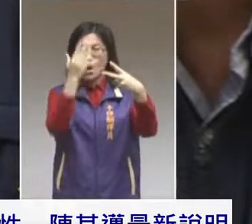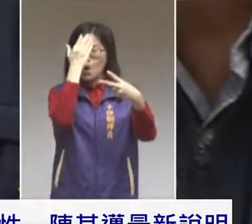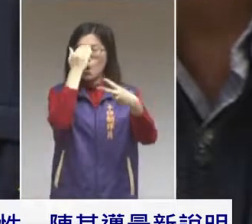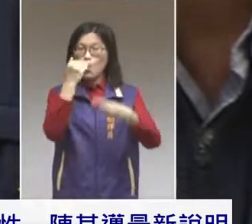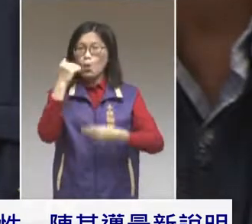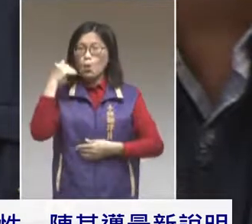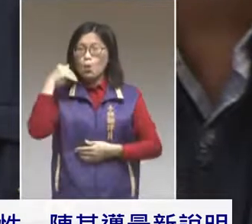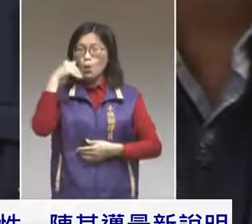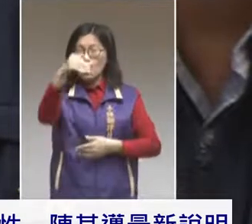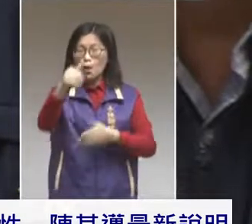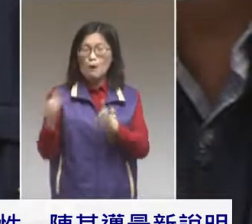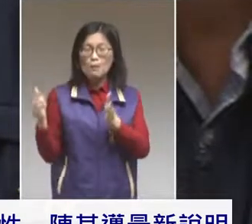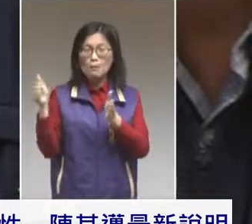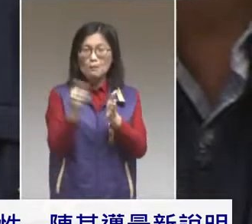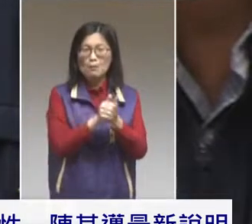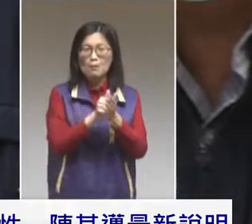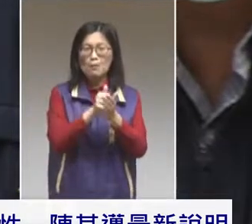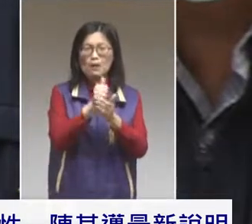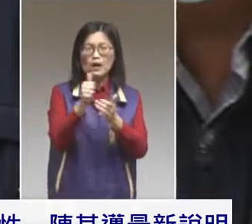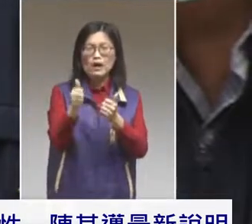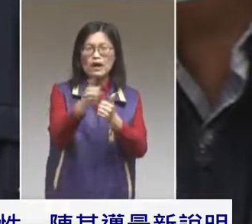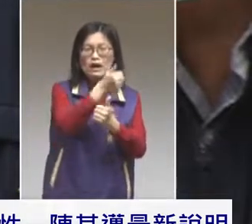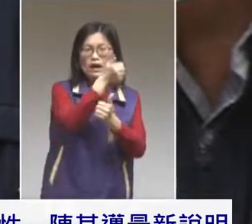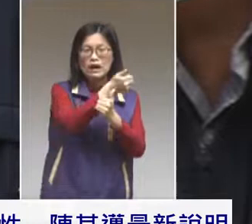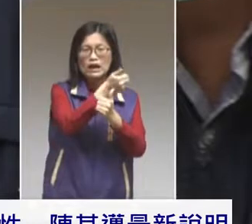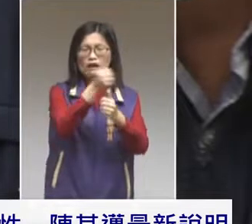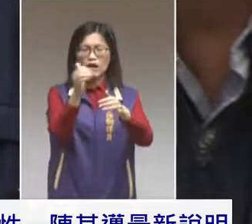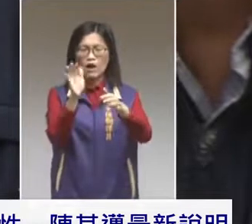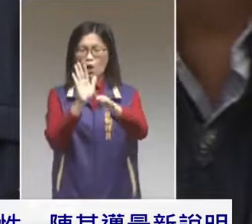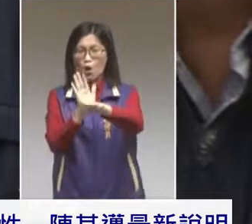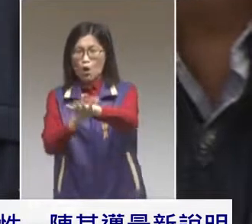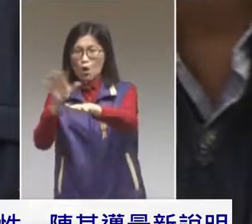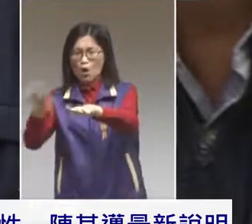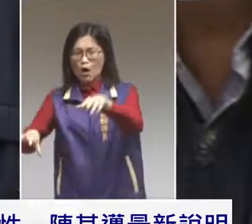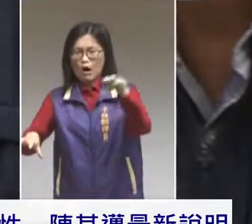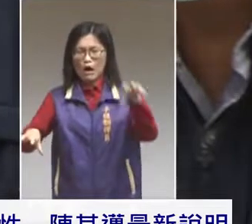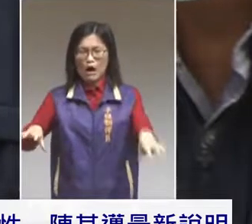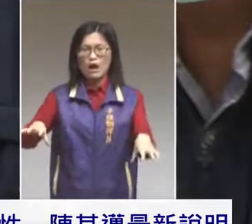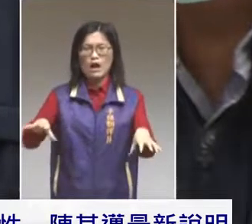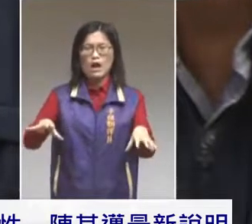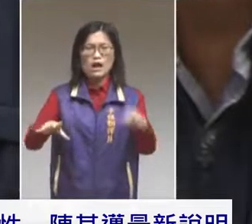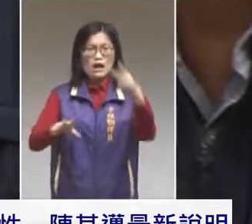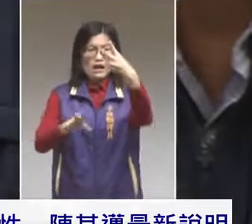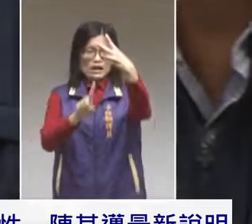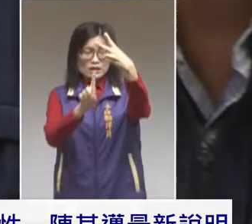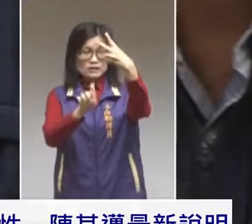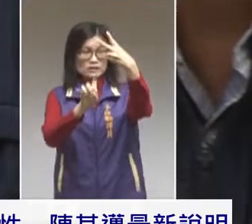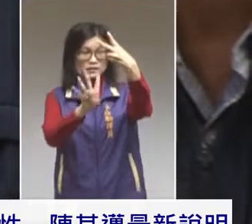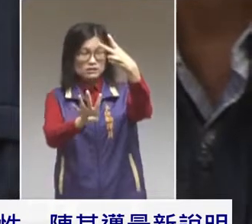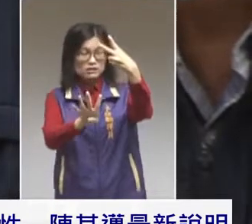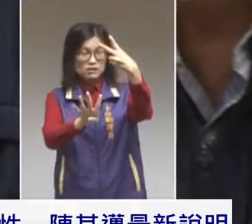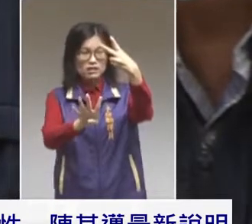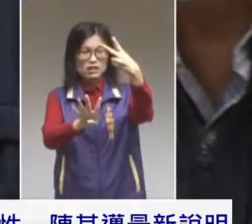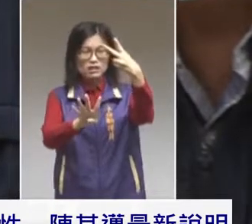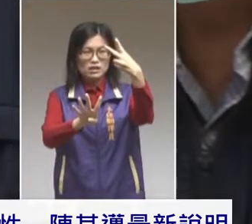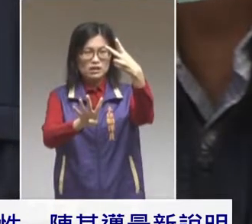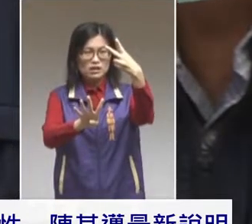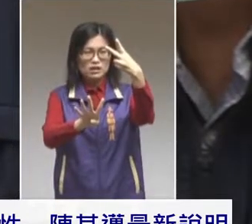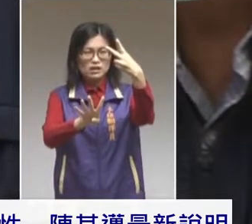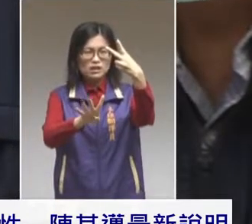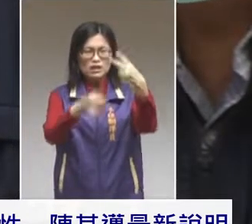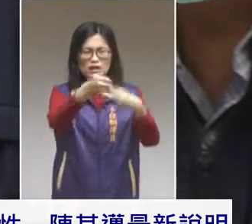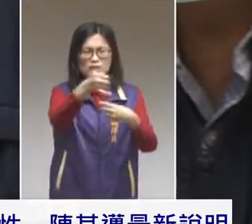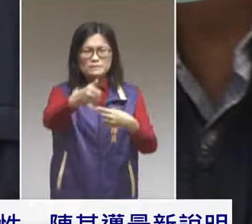在2月13号也搭乘这个高铁往返这个台北跟左营站。